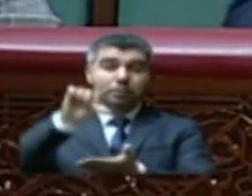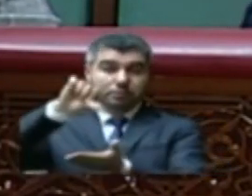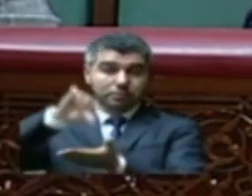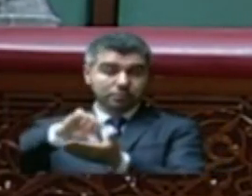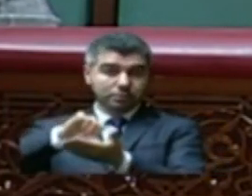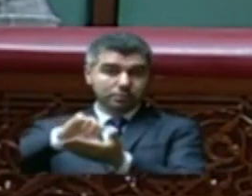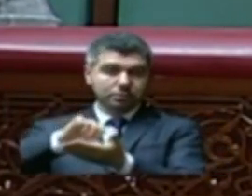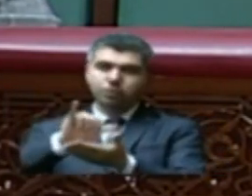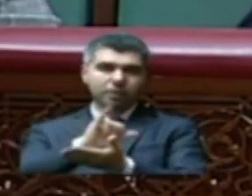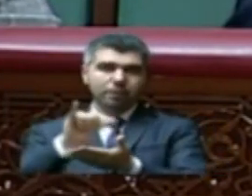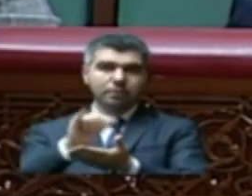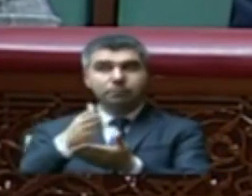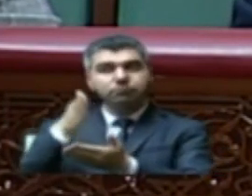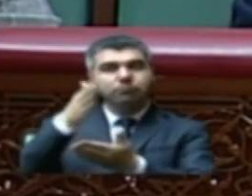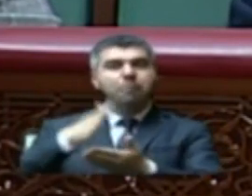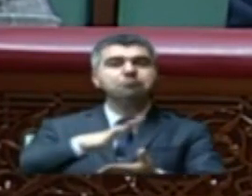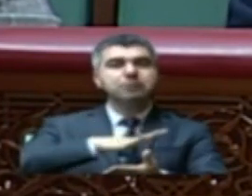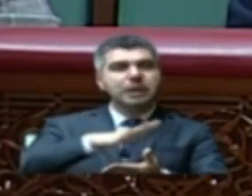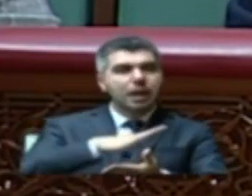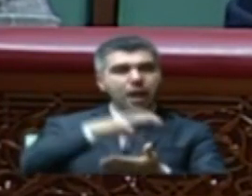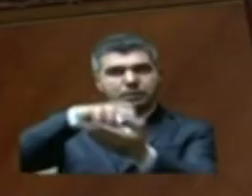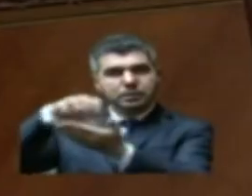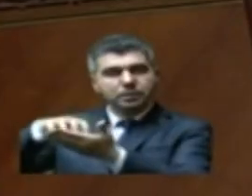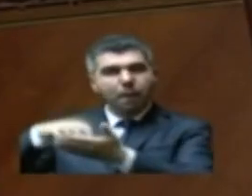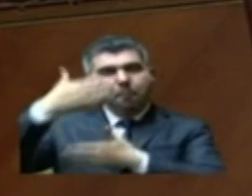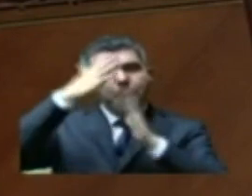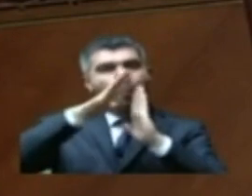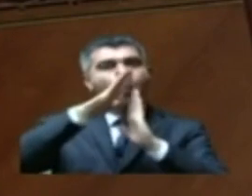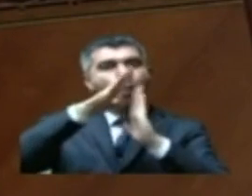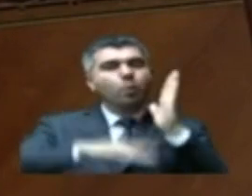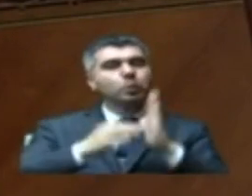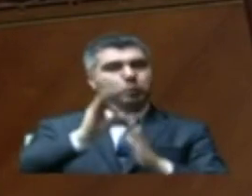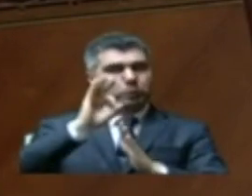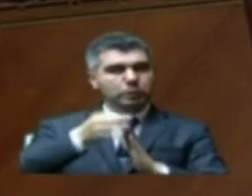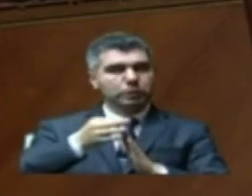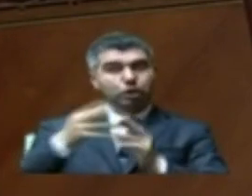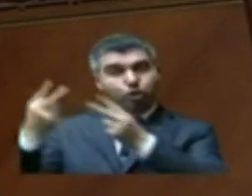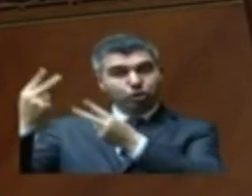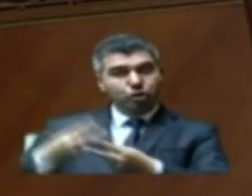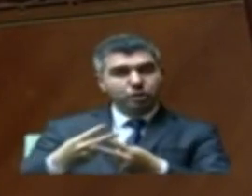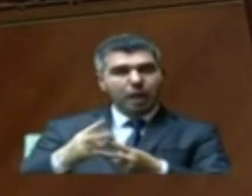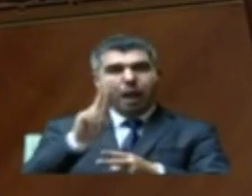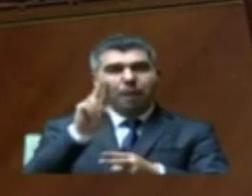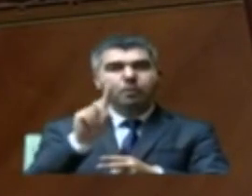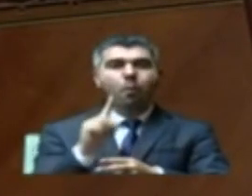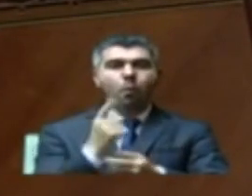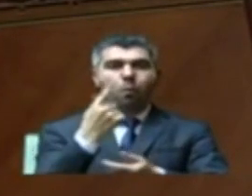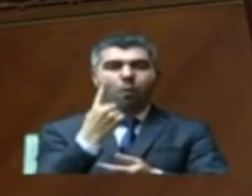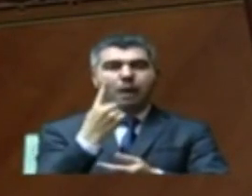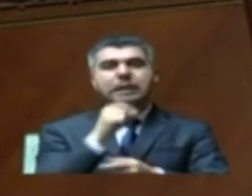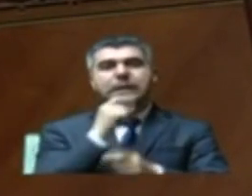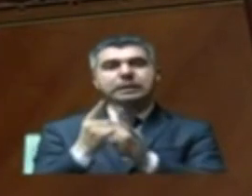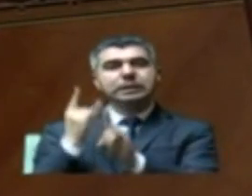وديناها المدن، فهي موجودة الآن تراديا كذلك في المجال والوسط القروي، لكن لا بد أن